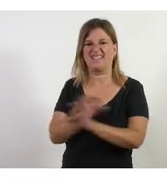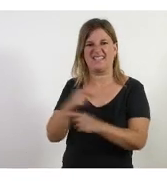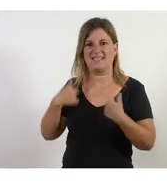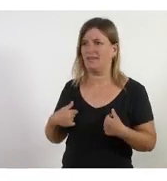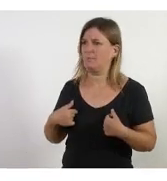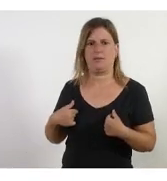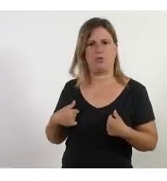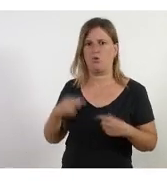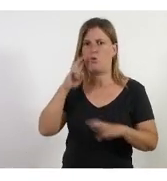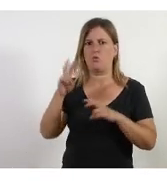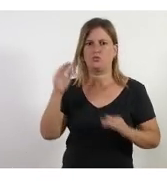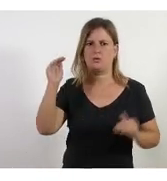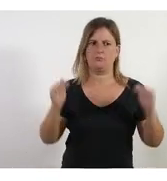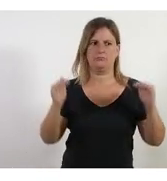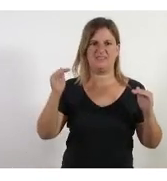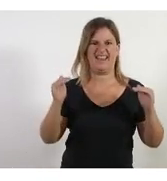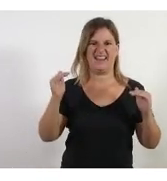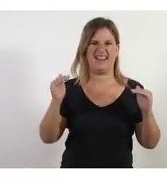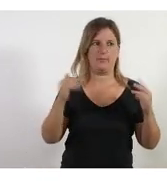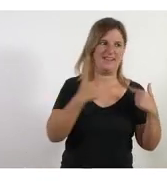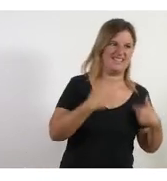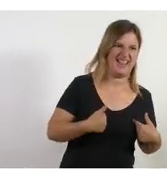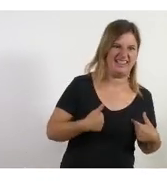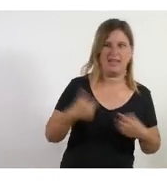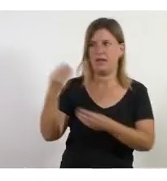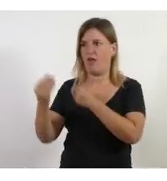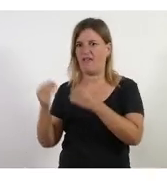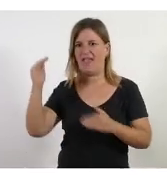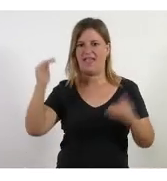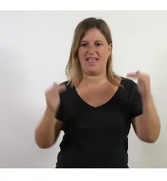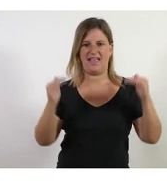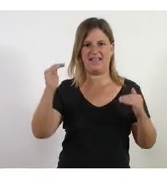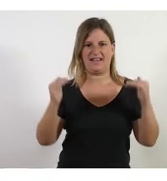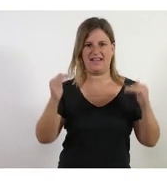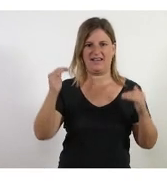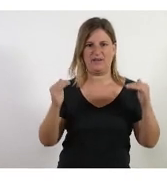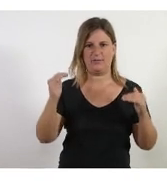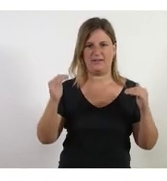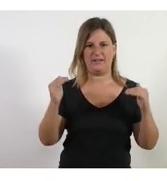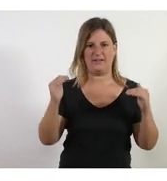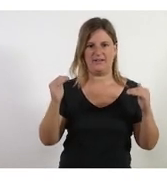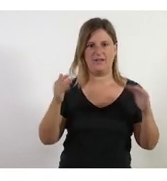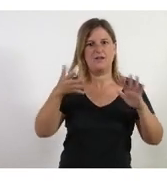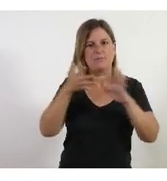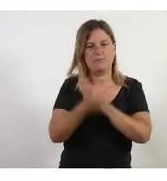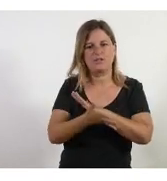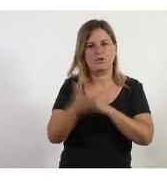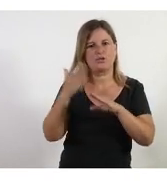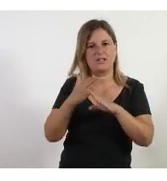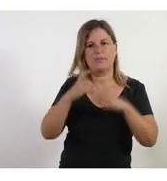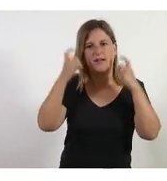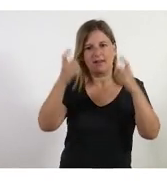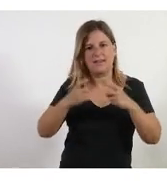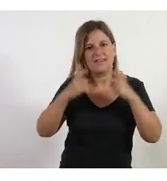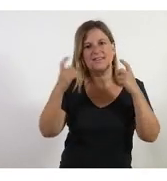just equilibri entre el sentir i el fer. I això tot passa per intentar cada vegada més connectar-se